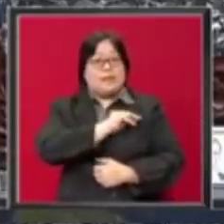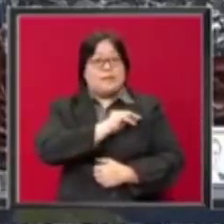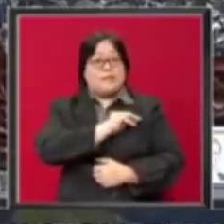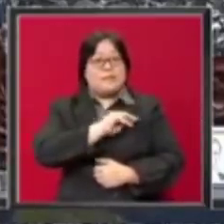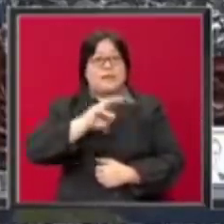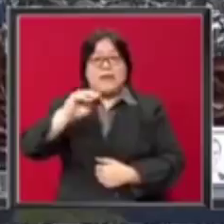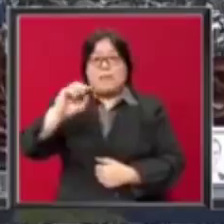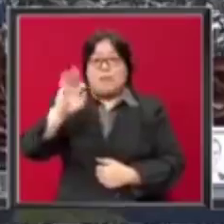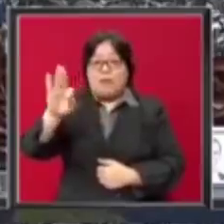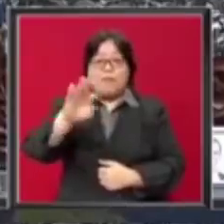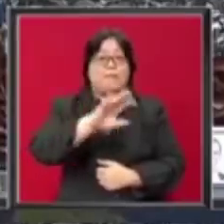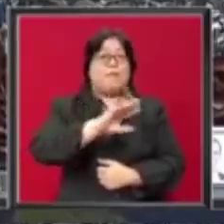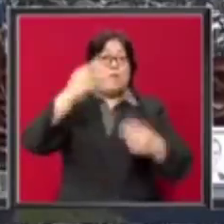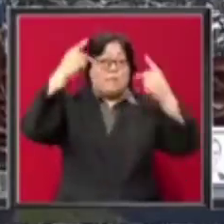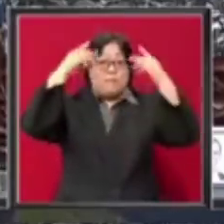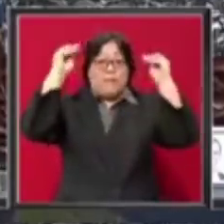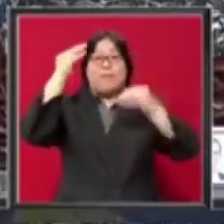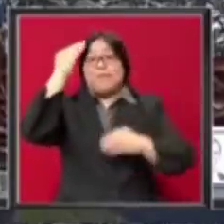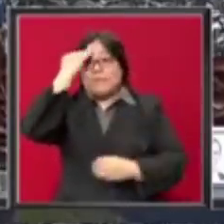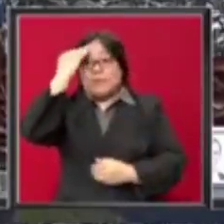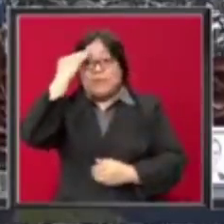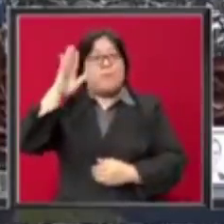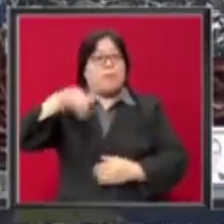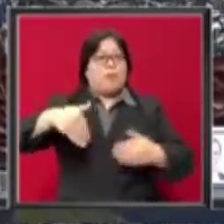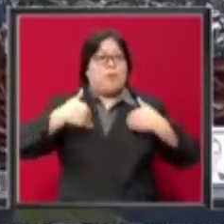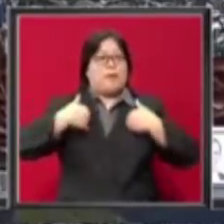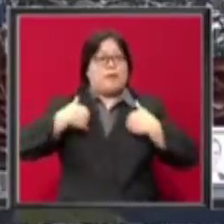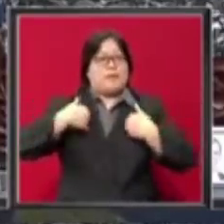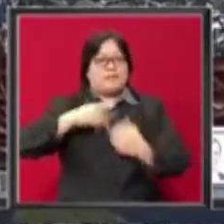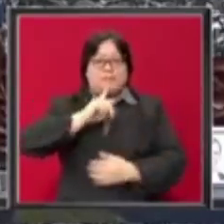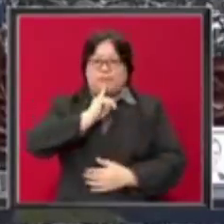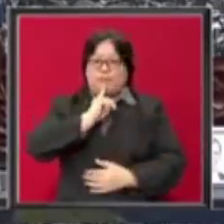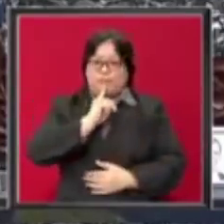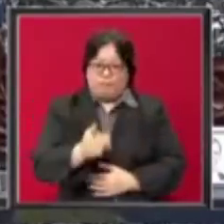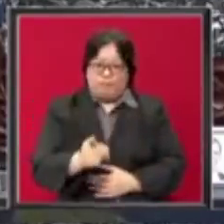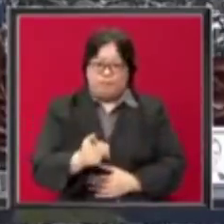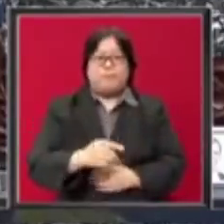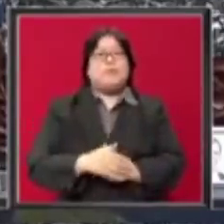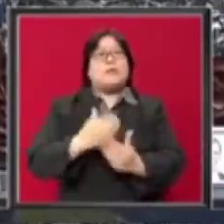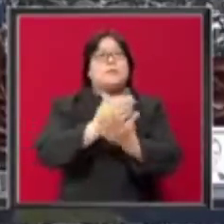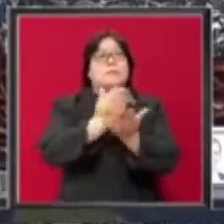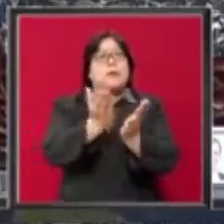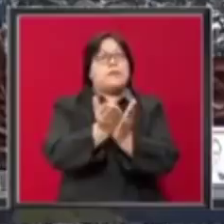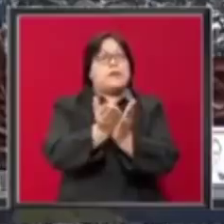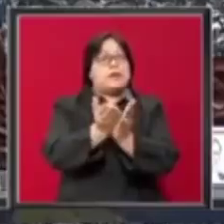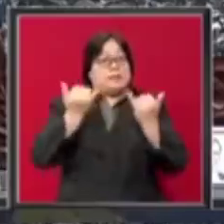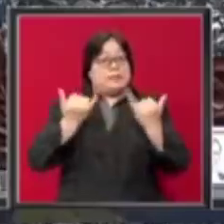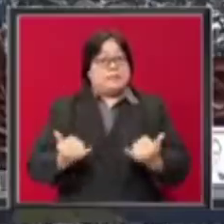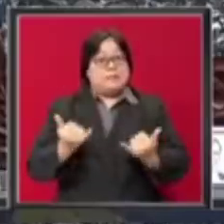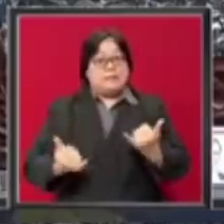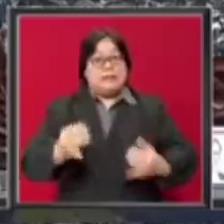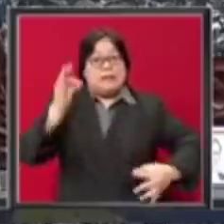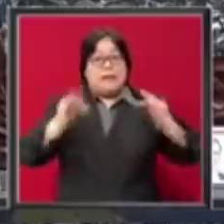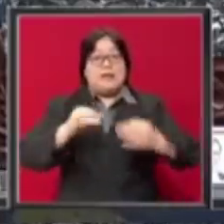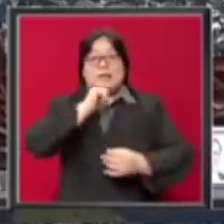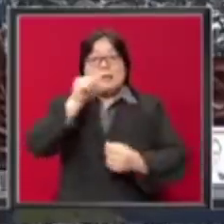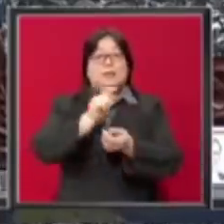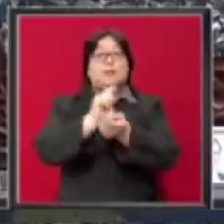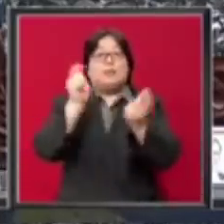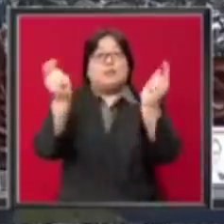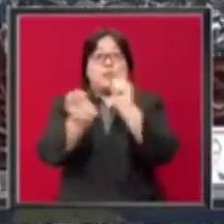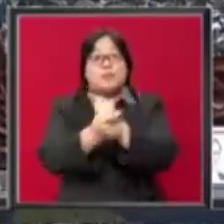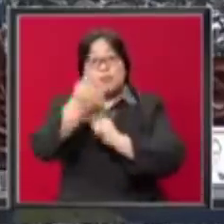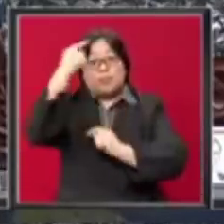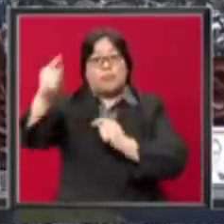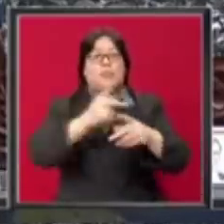tahu bahawa belum ada penentuan dan kepastian belanjawan dalam bentuk sekarang kalau tidak dipinda